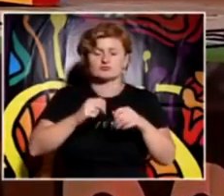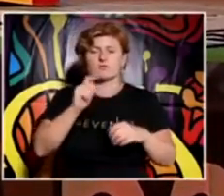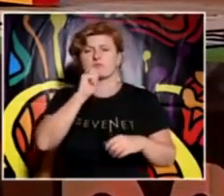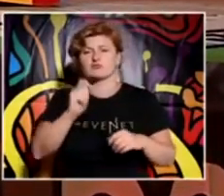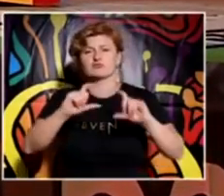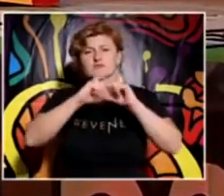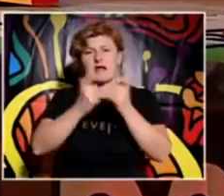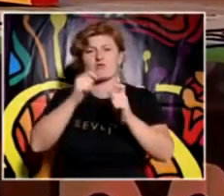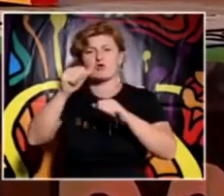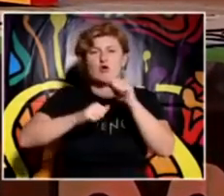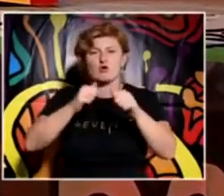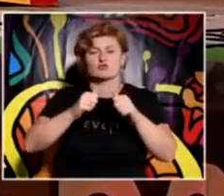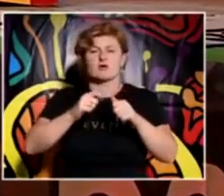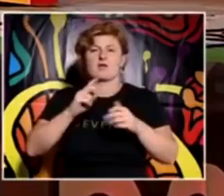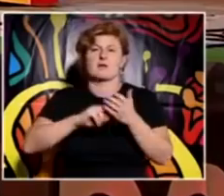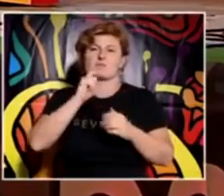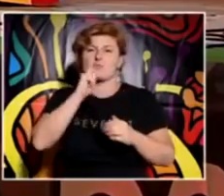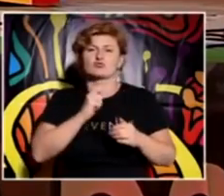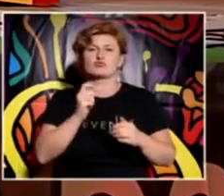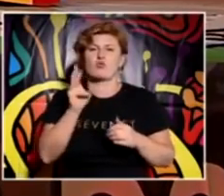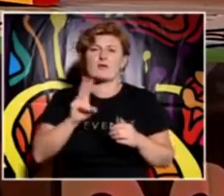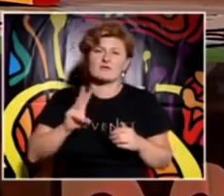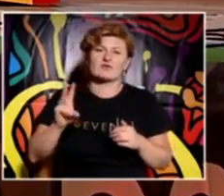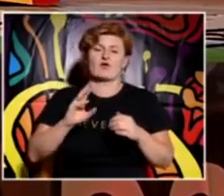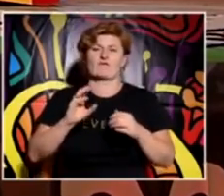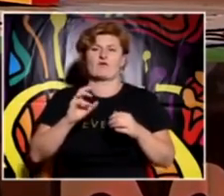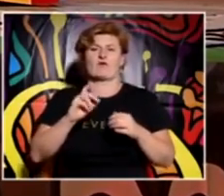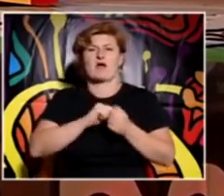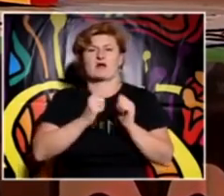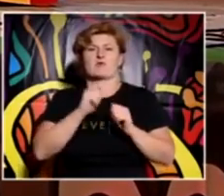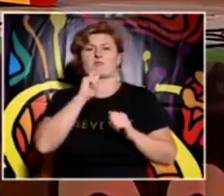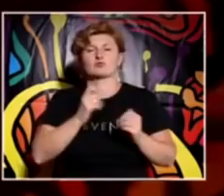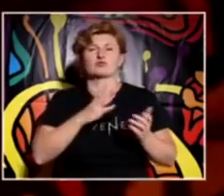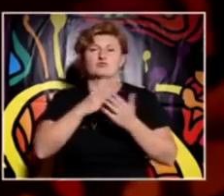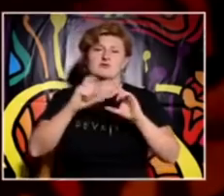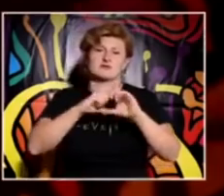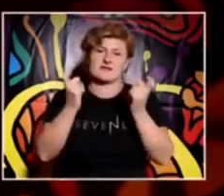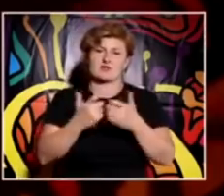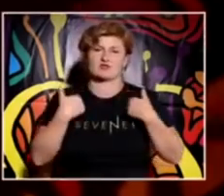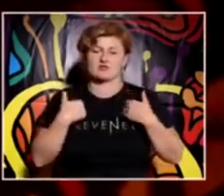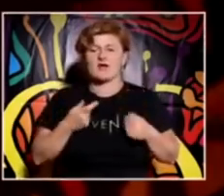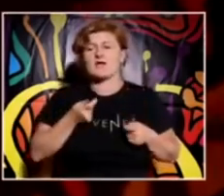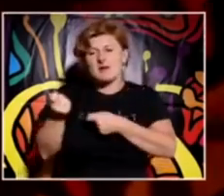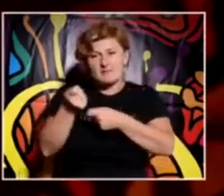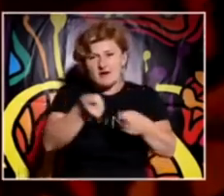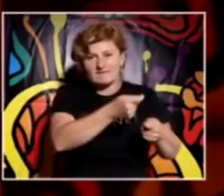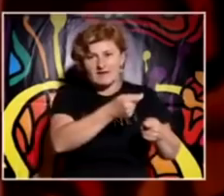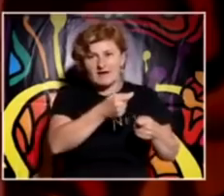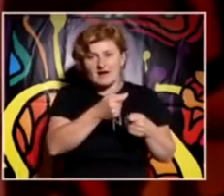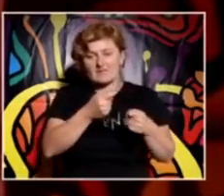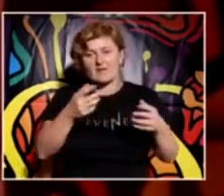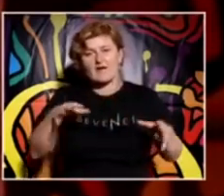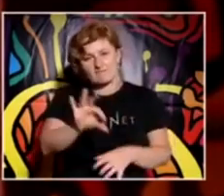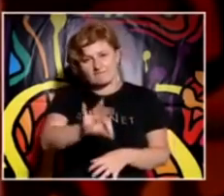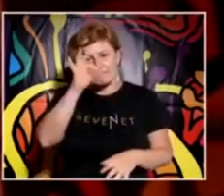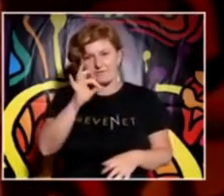całoroczną, na podróż przez całe życie albo na podróż weekendową. O tym za chwilę będziemy rozmawiali, ale Was też zachęcam do tego, żebyście spróbowali wybrać jedną z